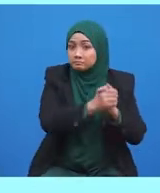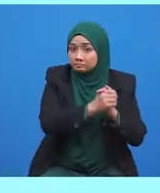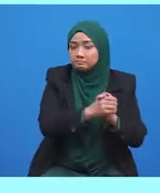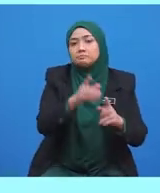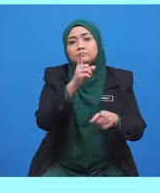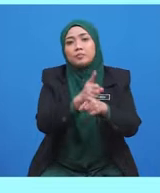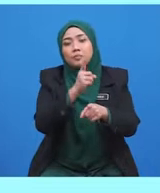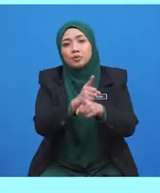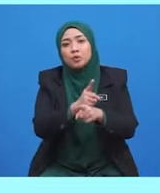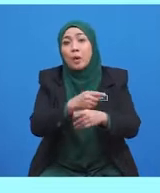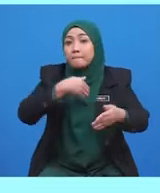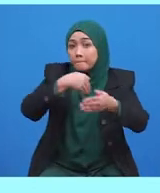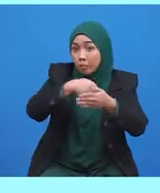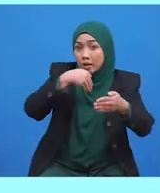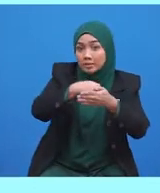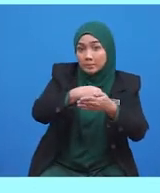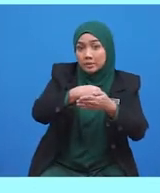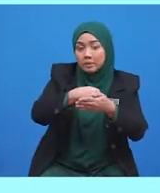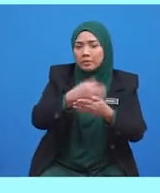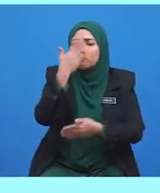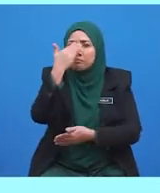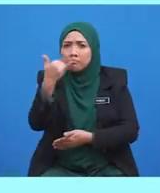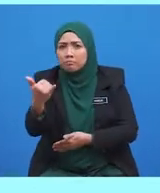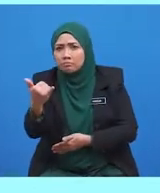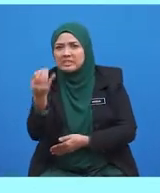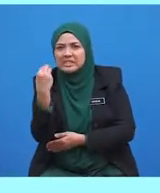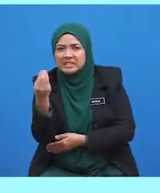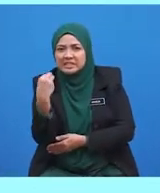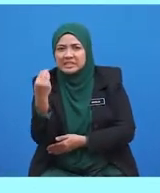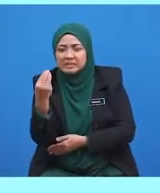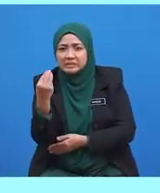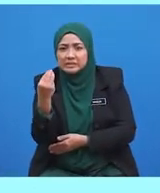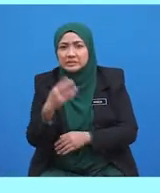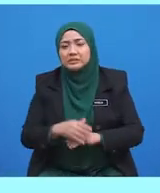Tahniah, betul, bola sepak. Mengapa?